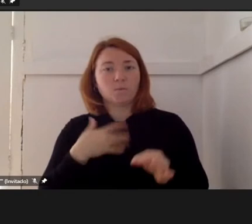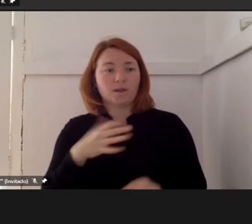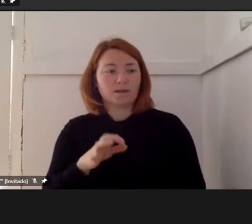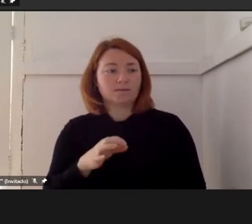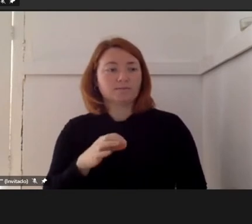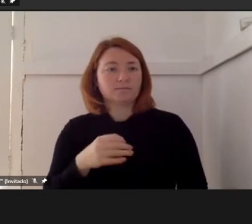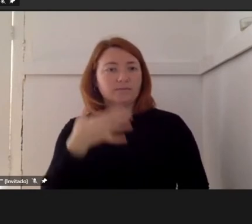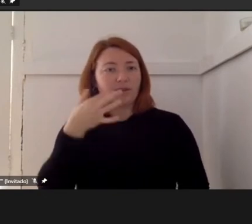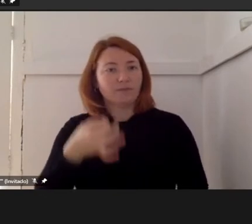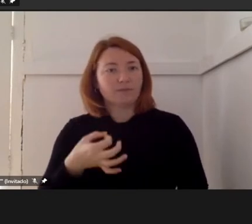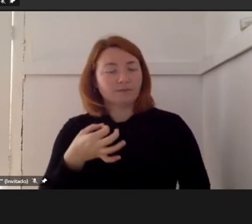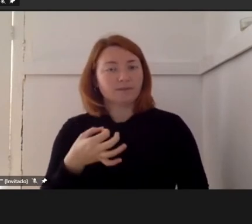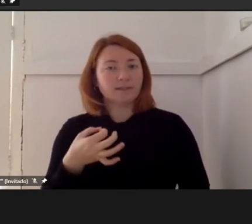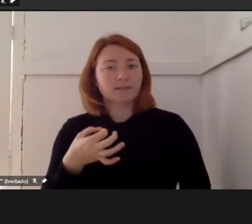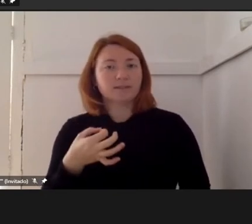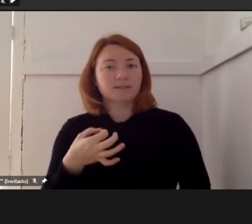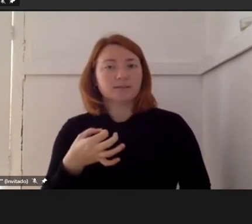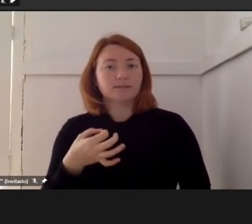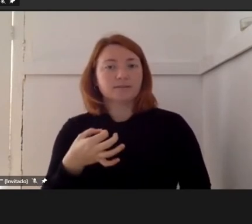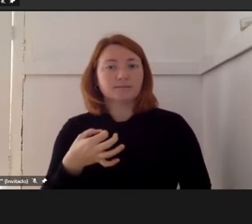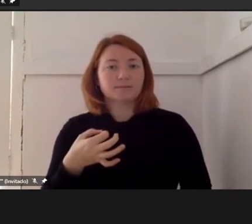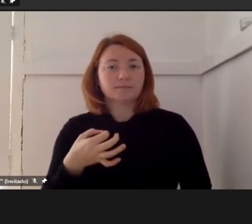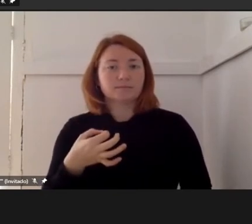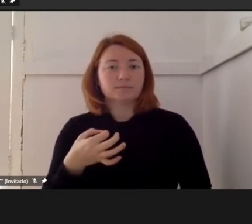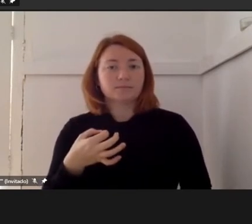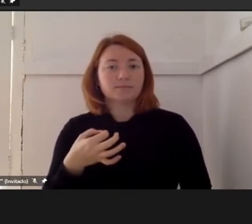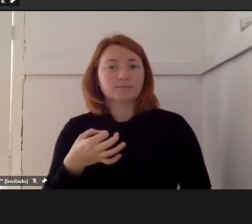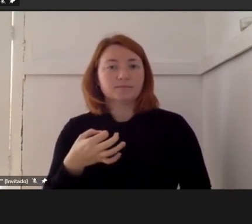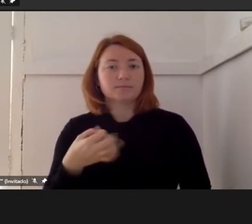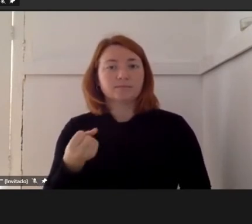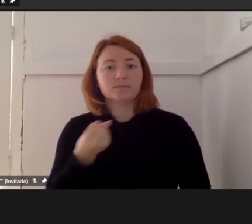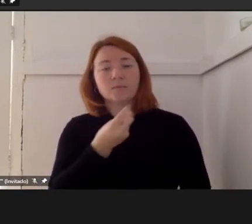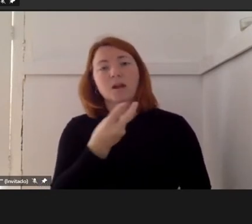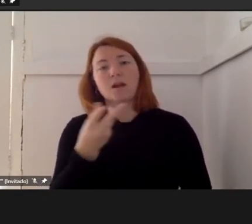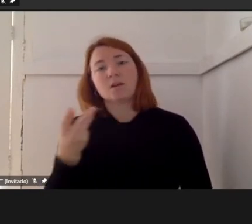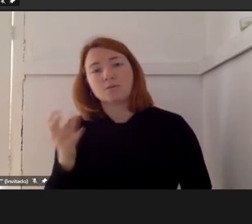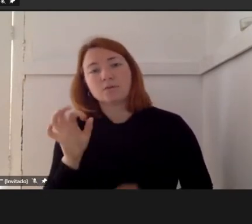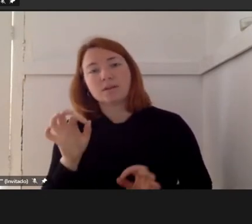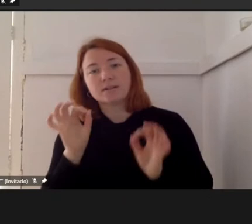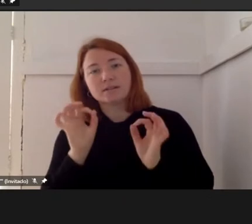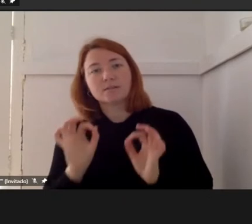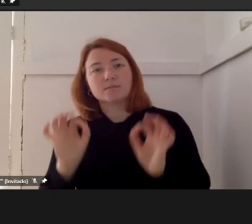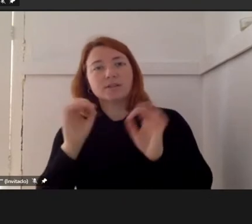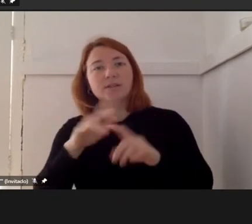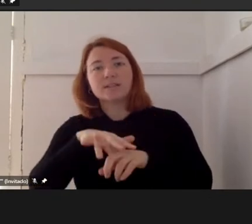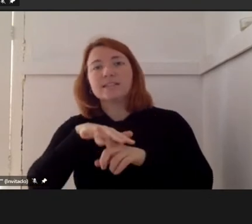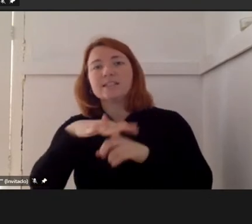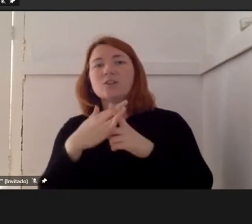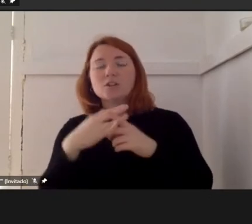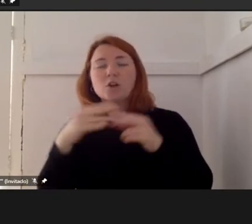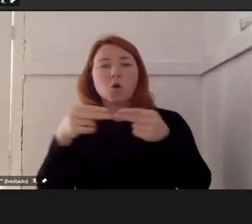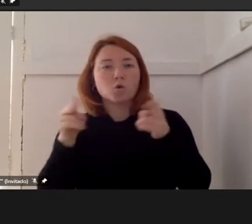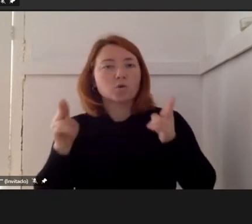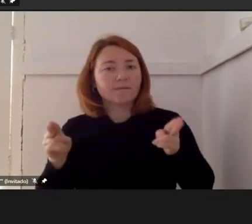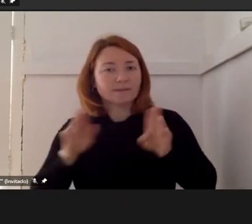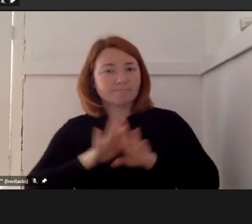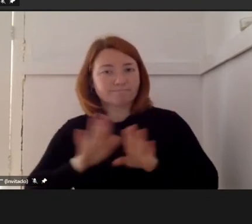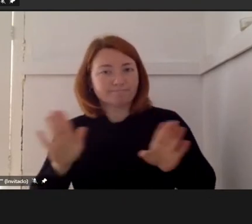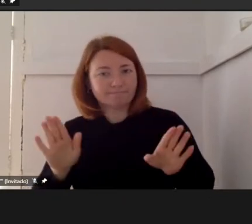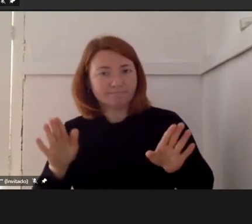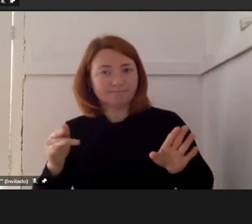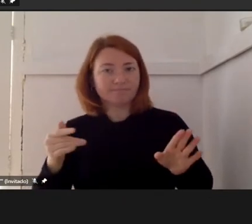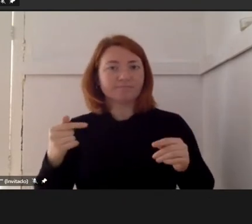fiables possibles. És cert que hi ha algunes referències que són específiques de la situació de confinament. També és cert que jo no he